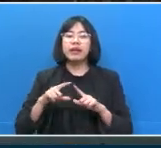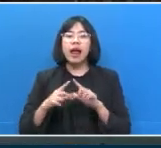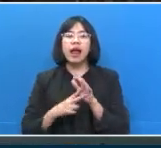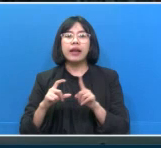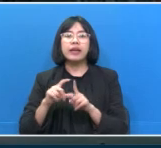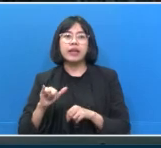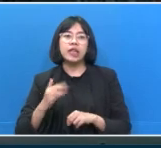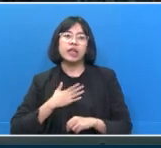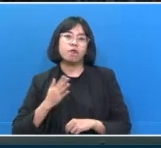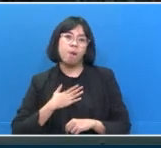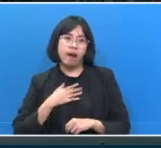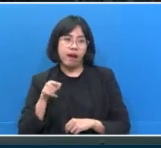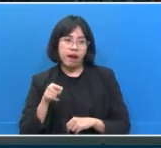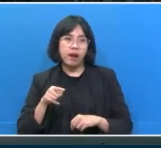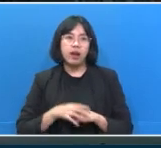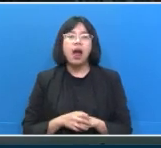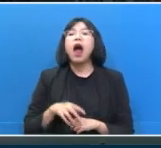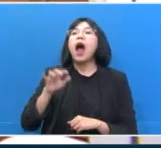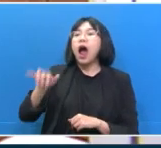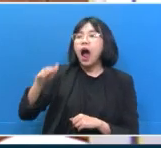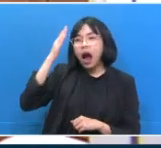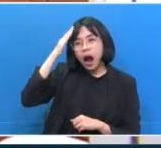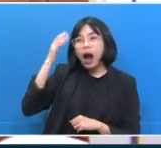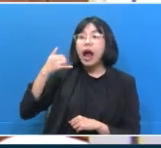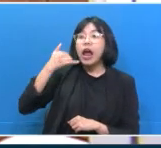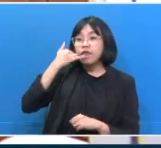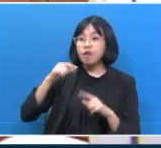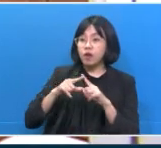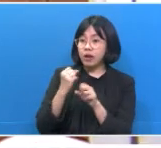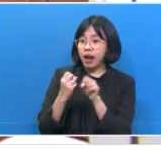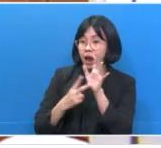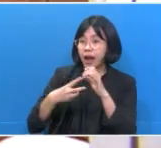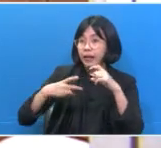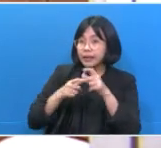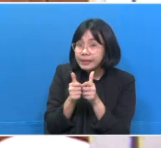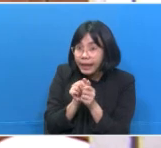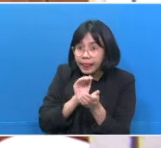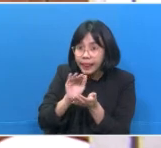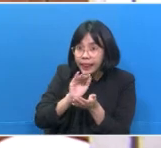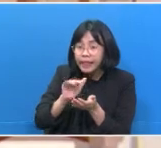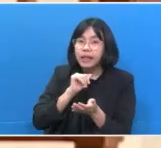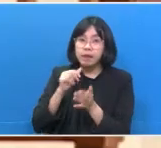di... Oh, jadi handphonenya Agnes ya. Dipakai oleh saudara Dedi, Windy tadi ya. Itu.